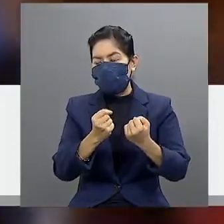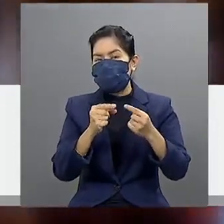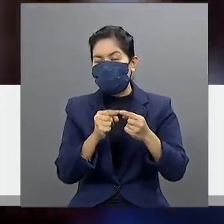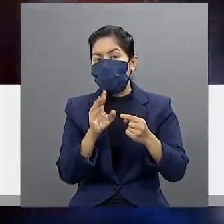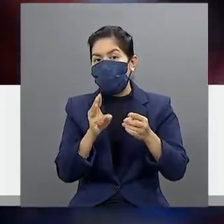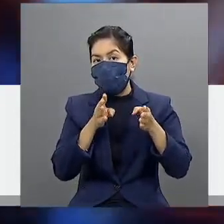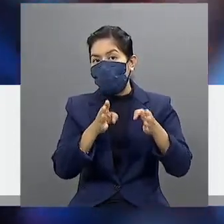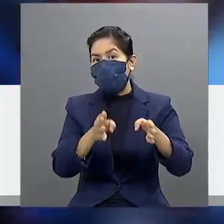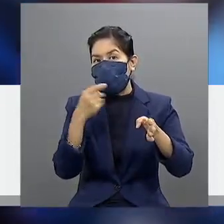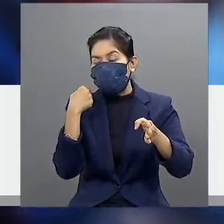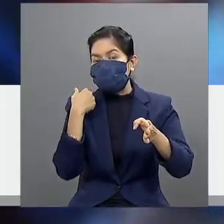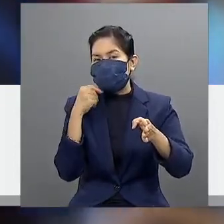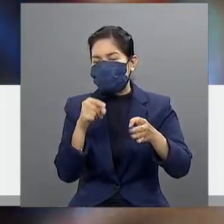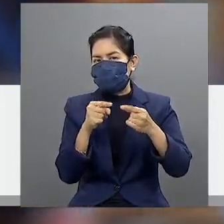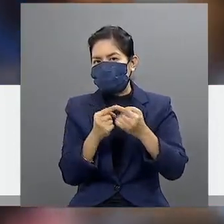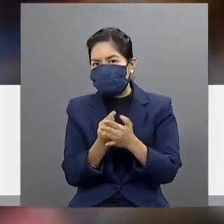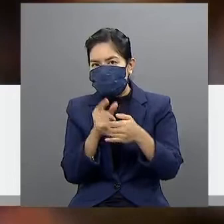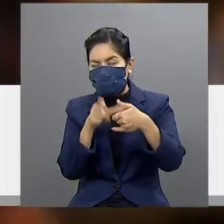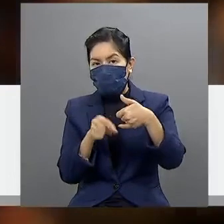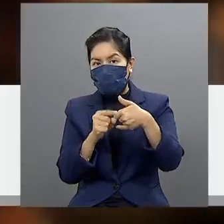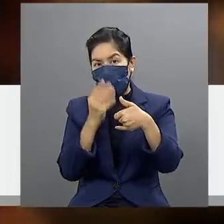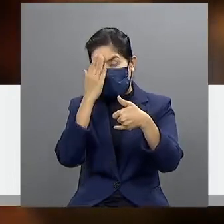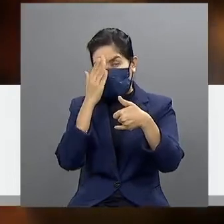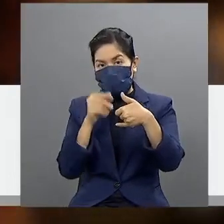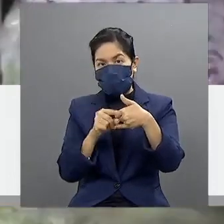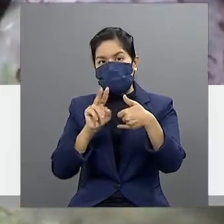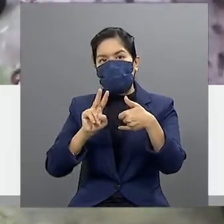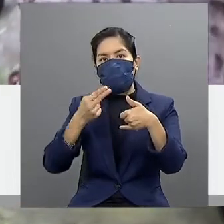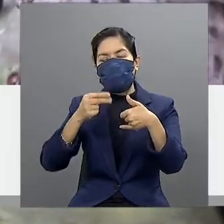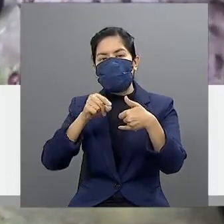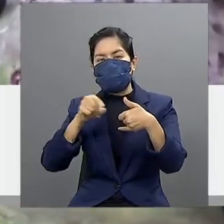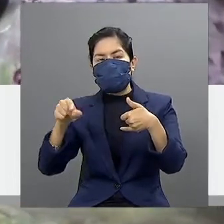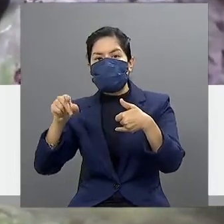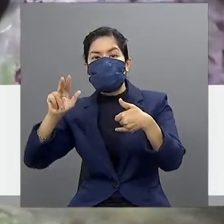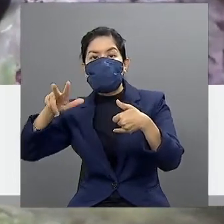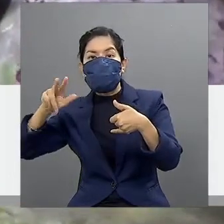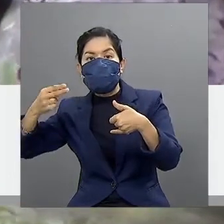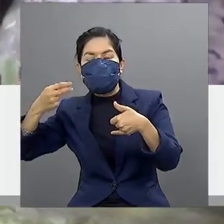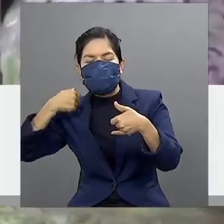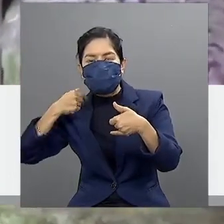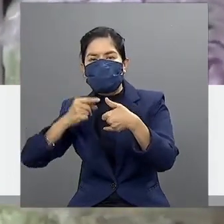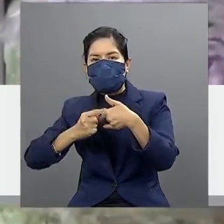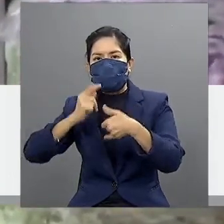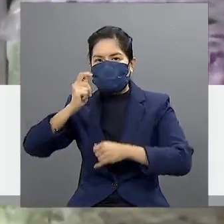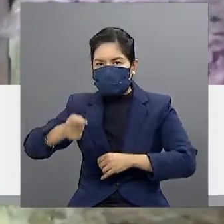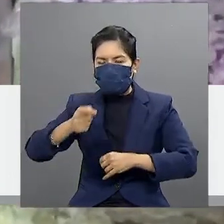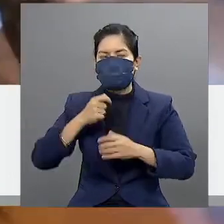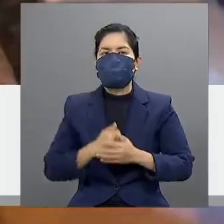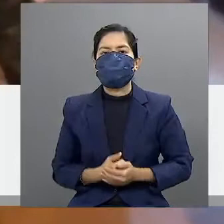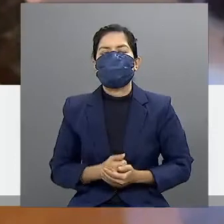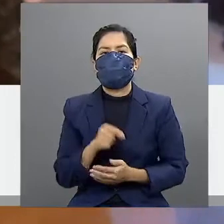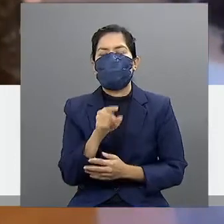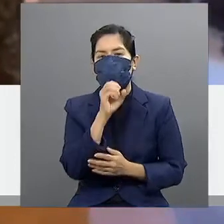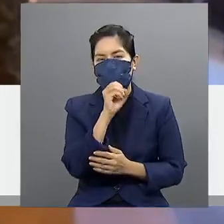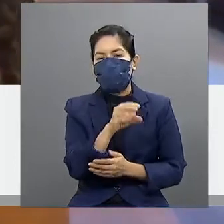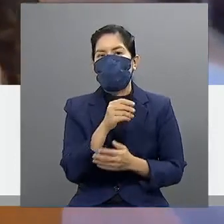27,000 ถึง 30,000 บาทค่ะเจ้าหน้าที่ให้ข้อมูลเพิ่มเติมด้วยว่ากลุ่มขบวนการนี้ขนส่งแรงงานมาแล้ว4เดือนนะคะได้เงินไป